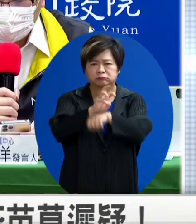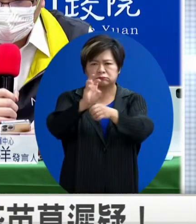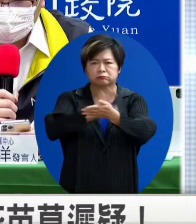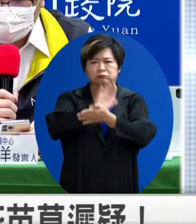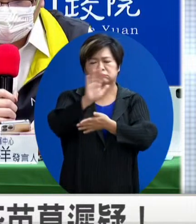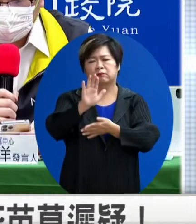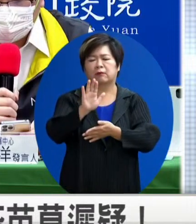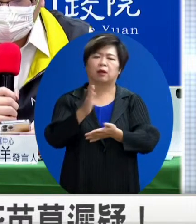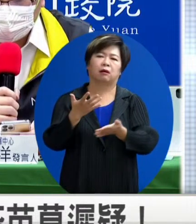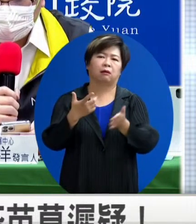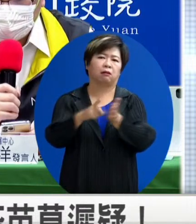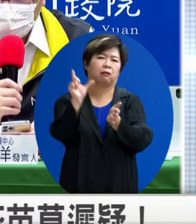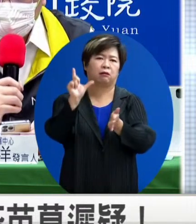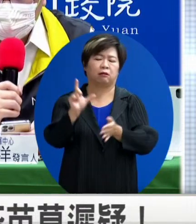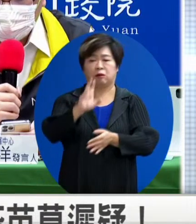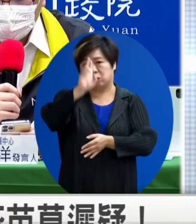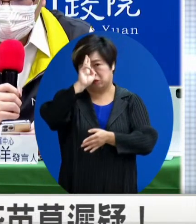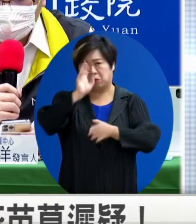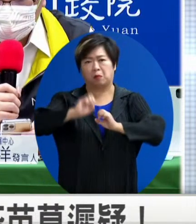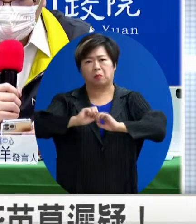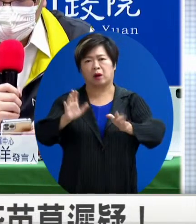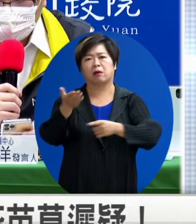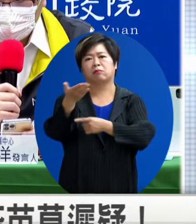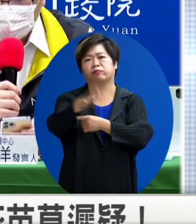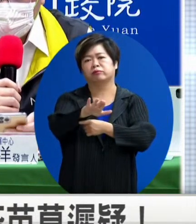在中午宣告死亡，那死亡原因